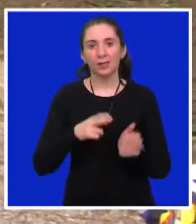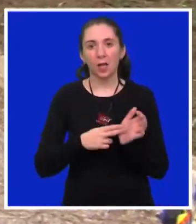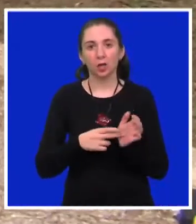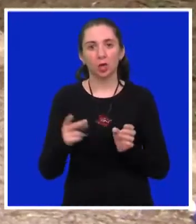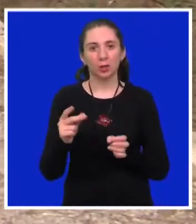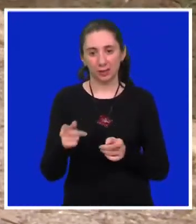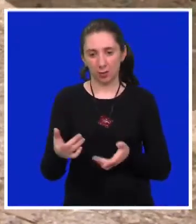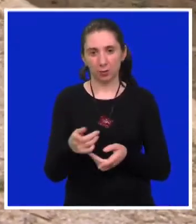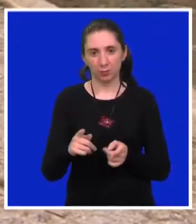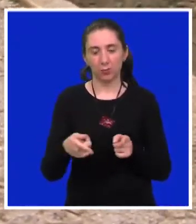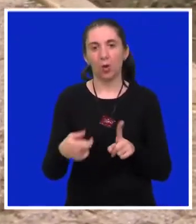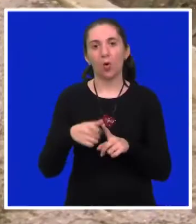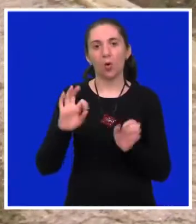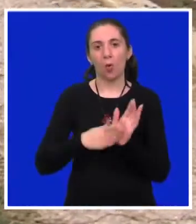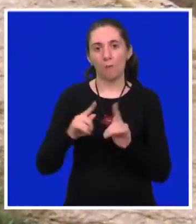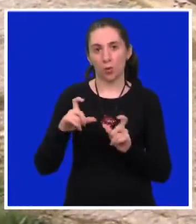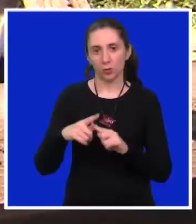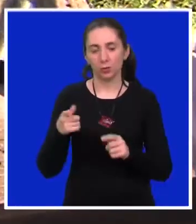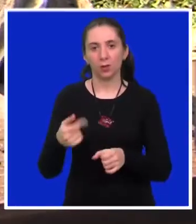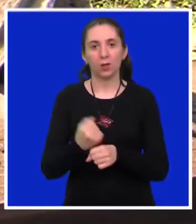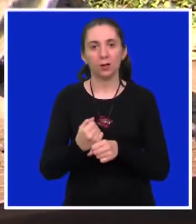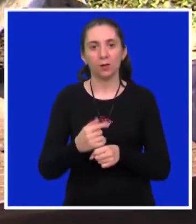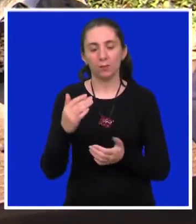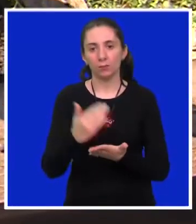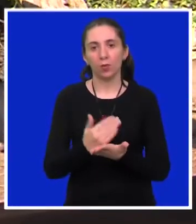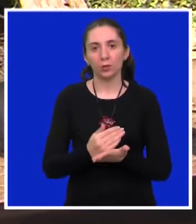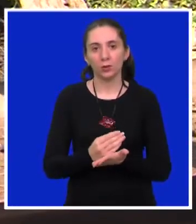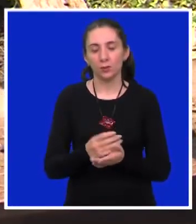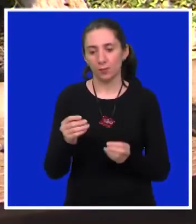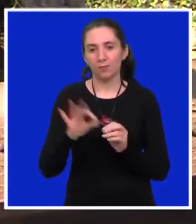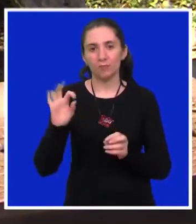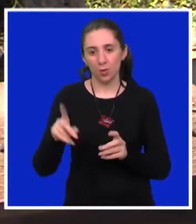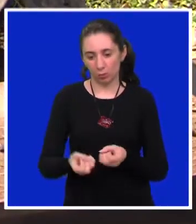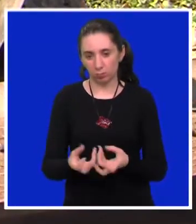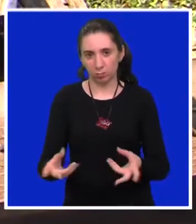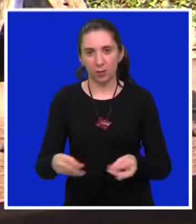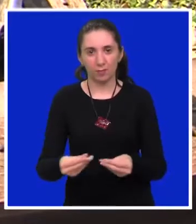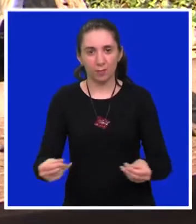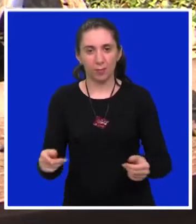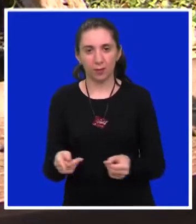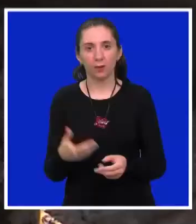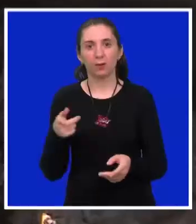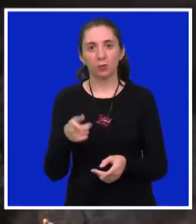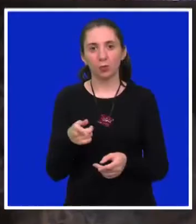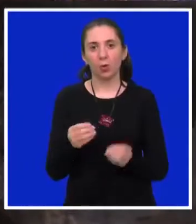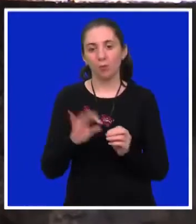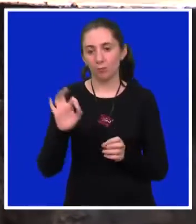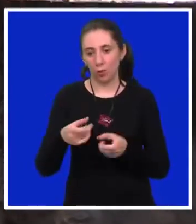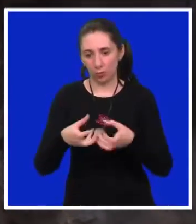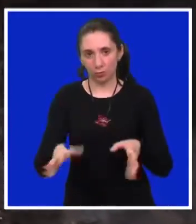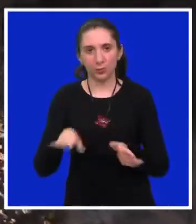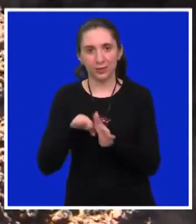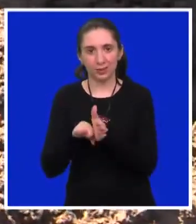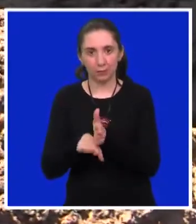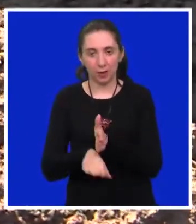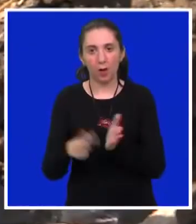Najstariji način recikliranja otpada je kompostiranje. Radi se o postupku biološke razgradnje organskih materijala, čime se biološki